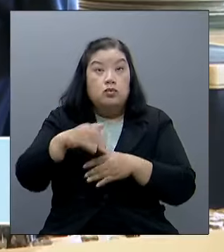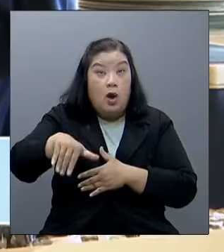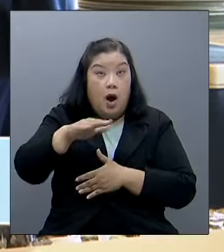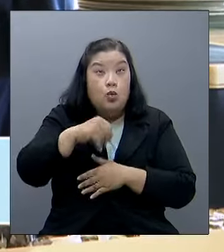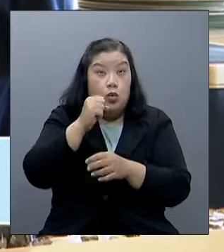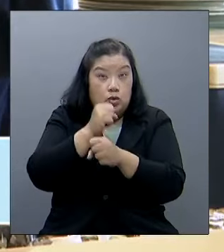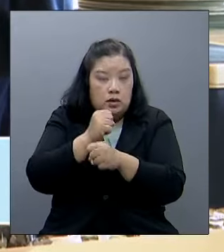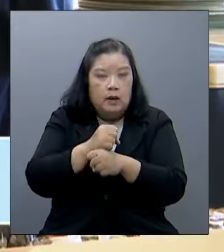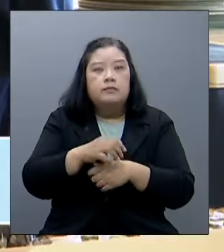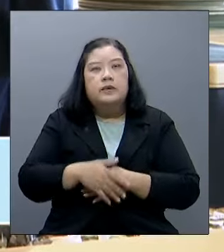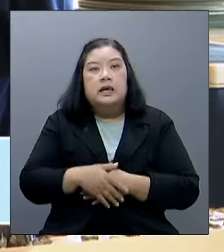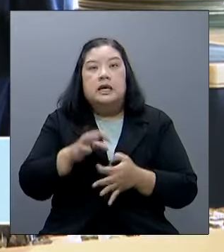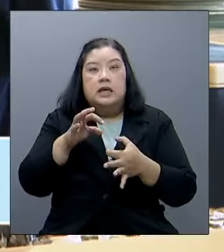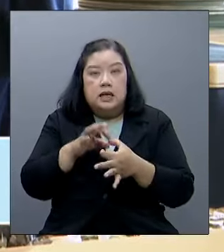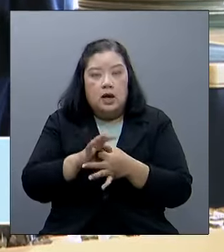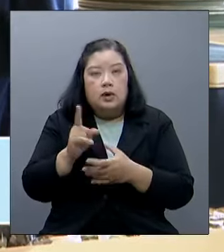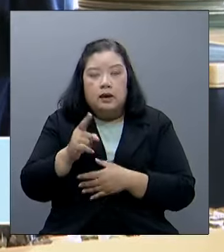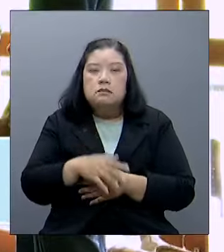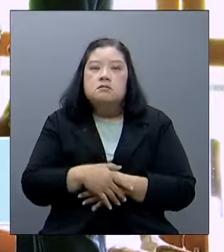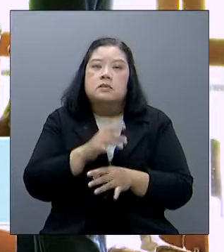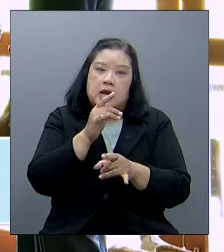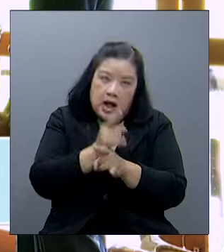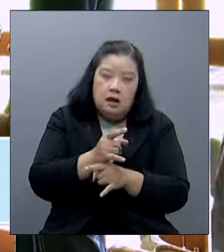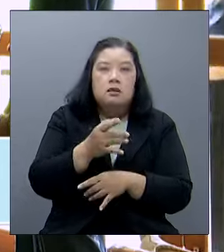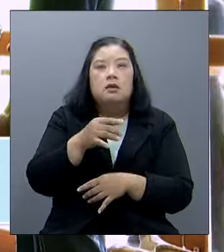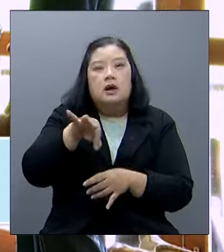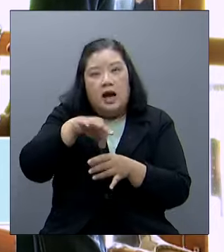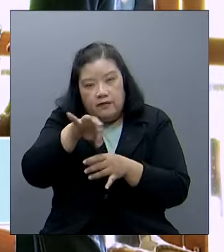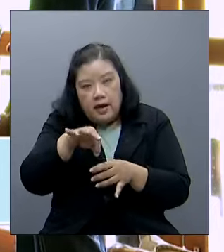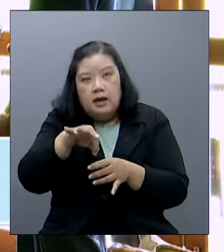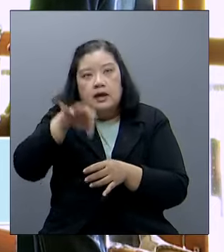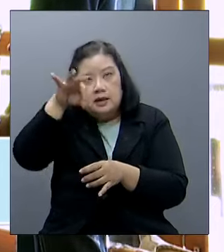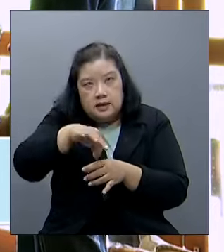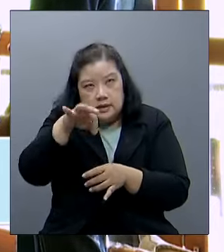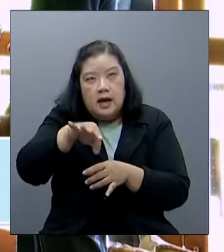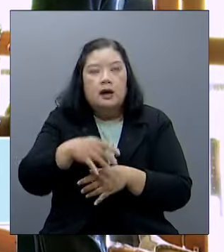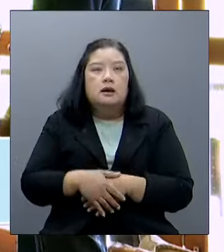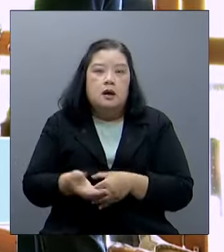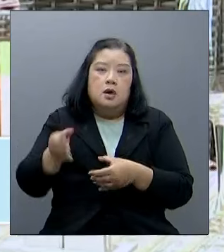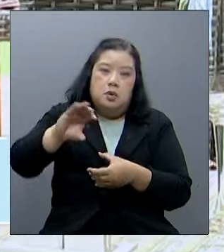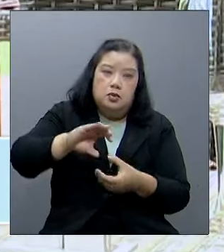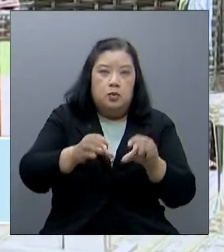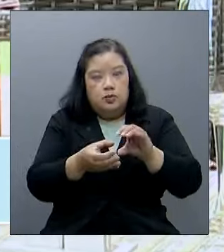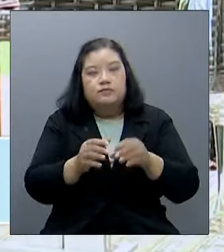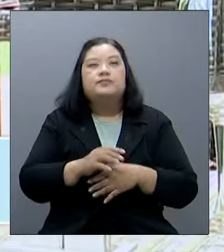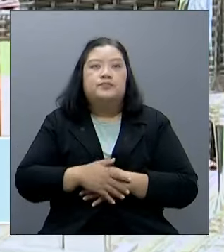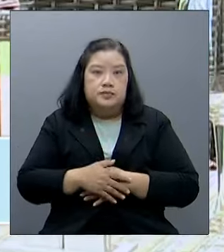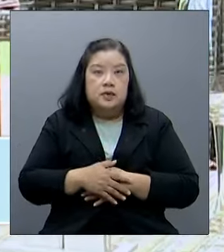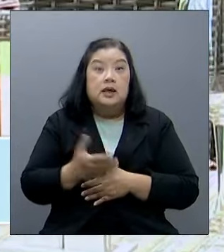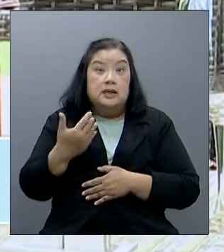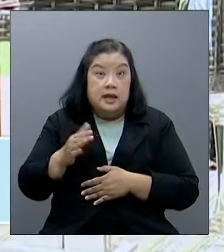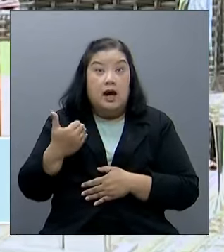ผสมเครื่องดื่มค็อกเทลนะครับที่เราสามารถนำไปใช้ในโรงแรม5ดาวได้นะครับส่วนเรื่องที่4ก็จะเป็นเรื่อง